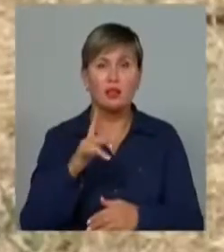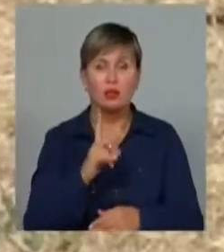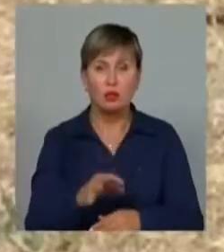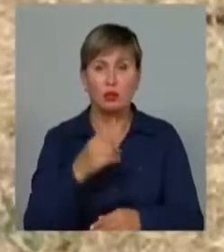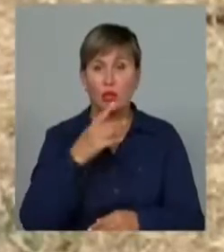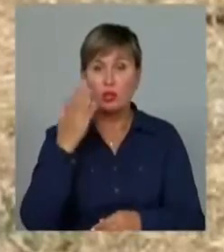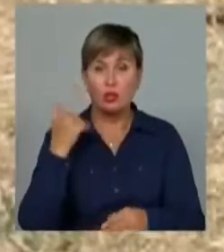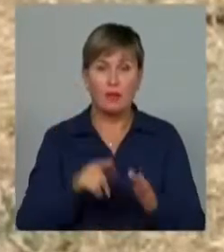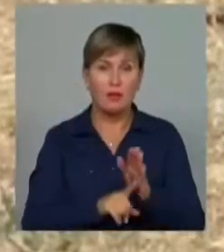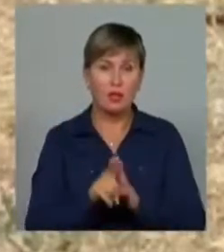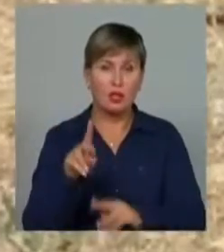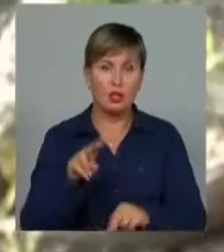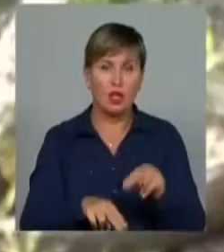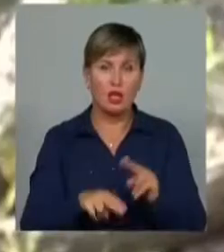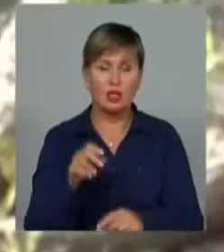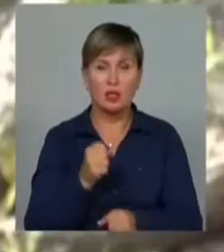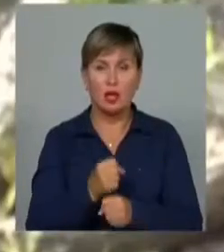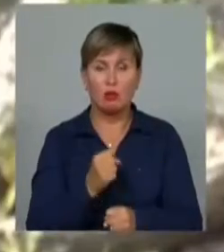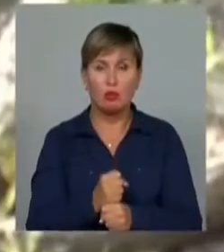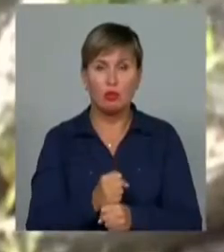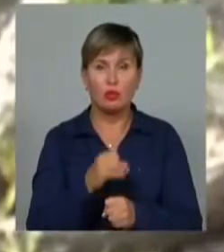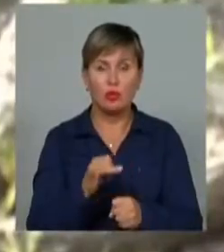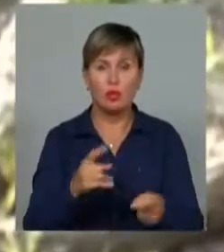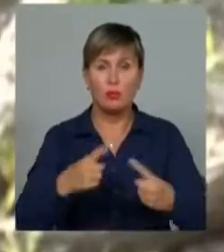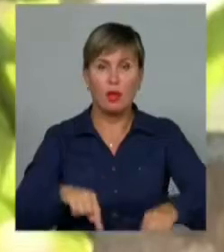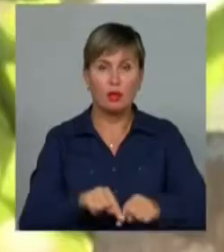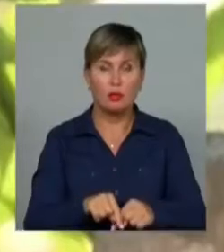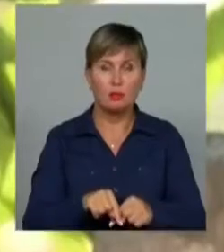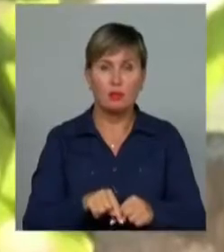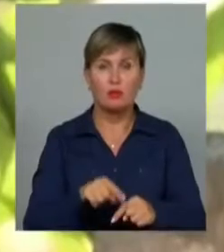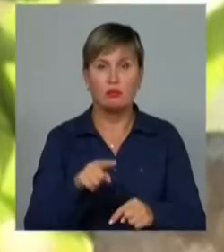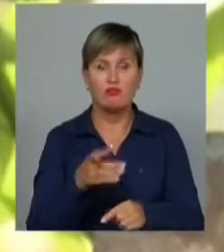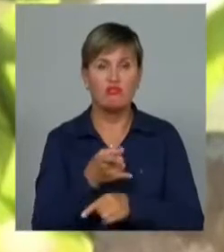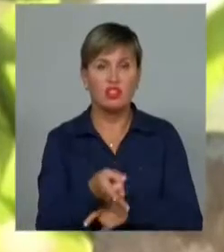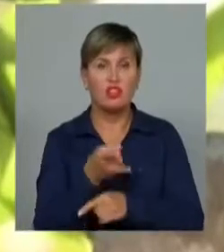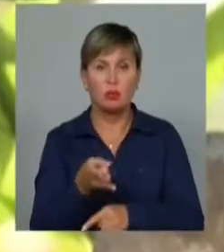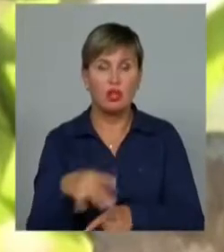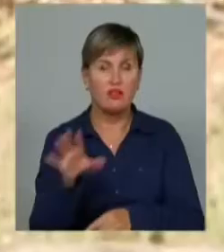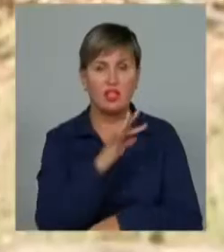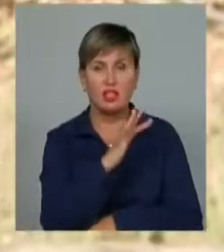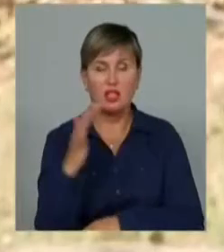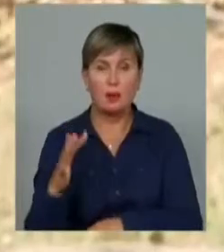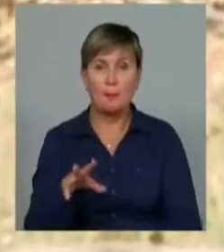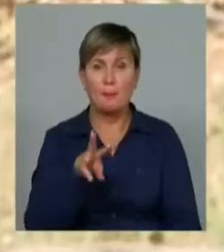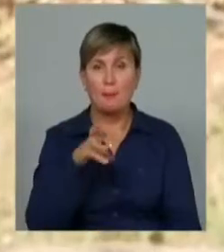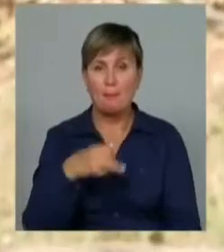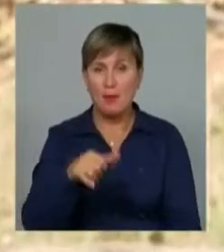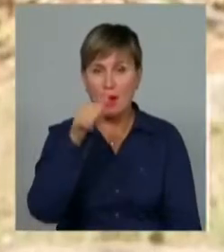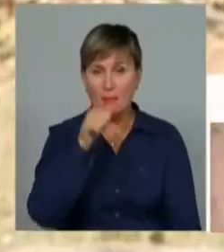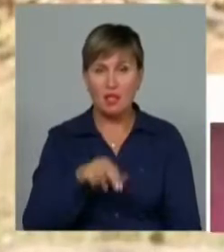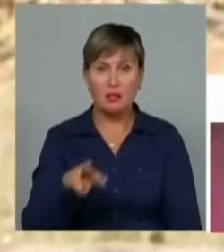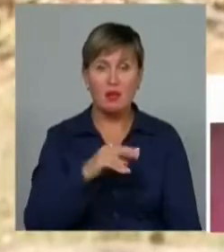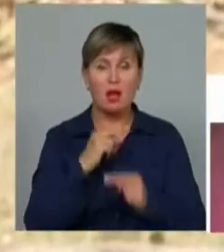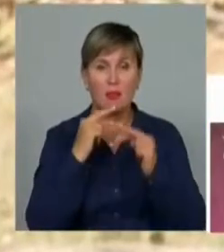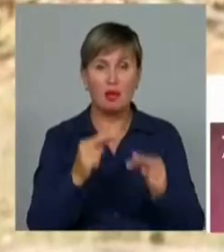на участке начались строительные работы. И подрядчик якобы безжалостно вырубает деревья. В мае месяце мы